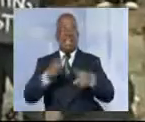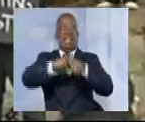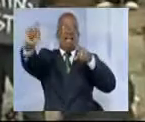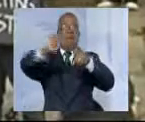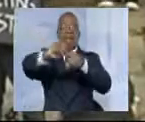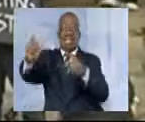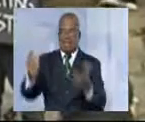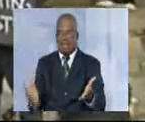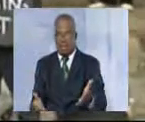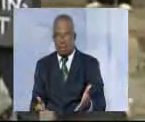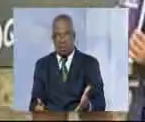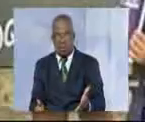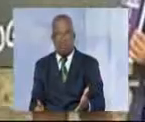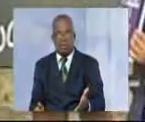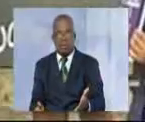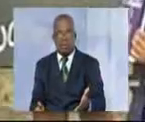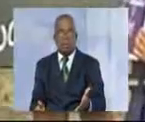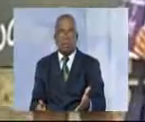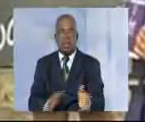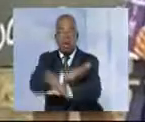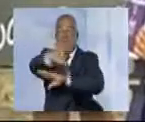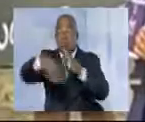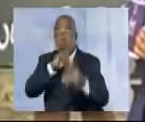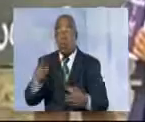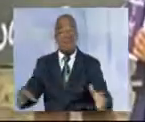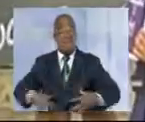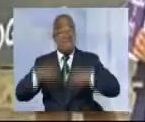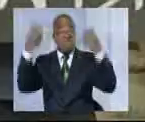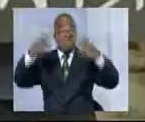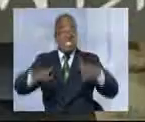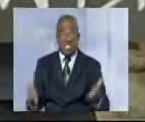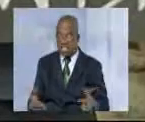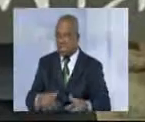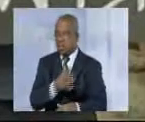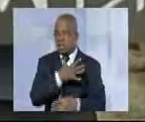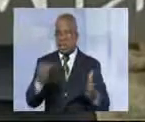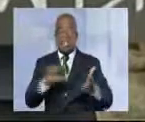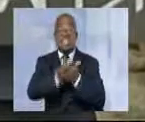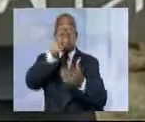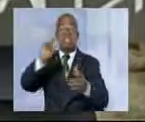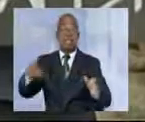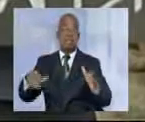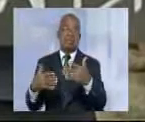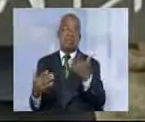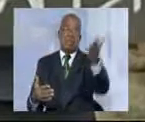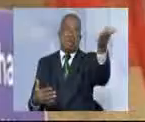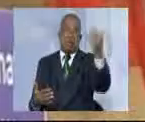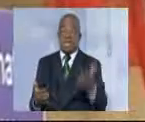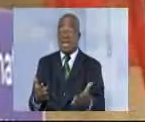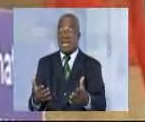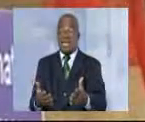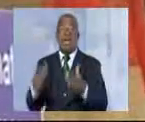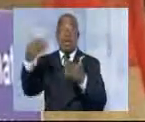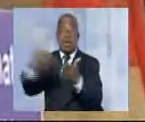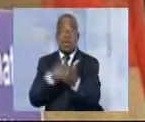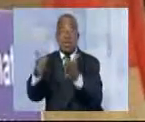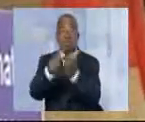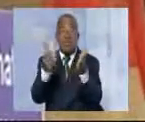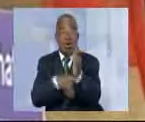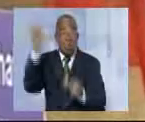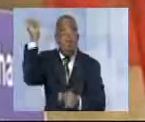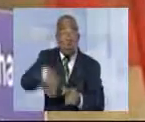Des propos pas assez fermes pour l'opinion publique, déçue également par la nouvelle loi anti-viol, votée il y a un mois sous la pression de la